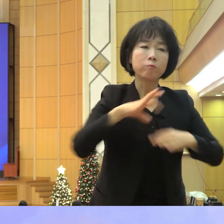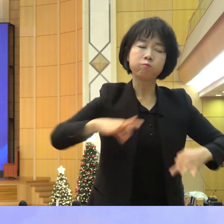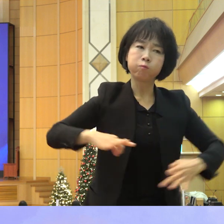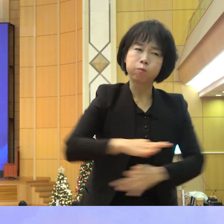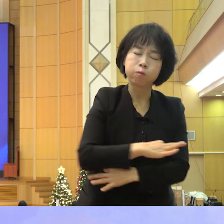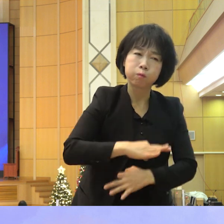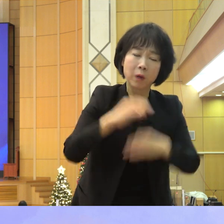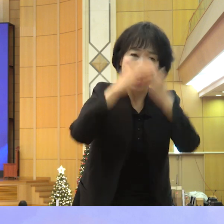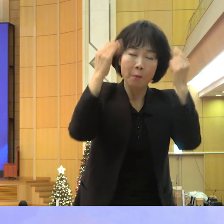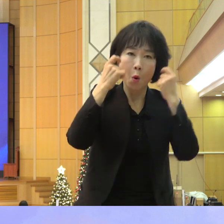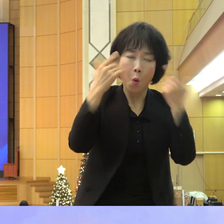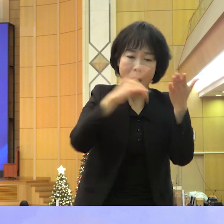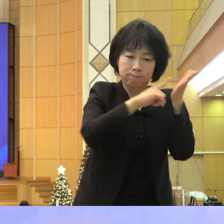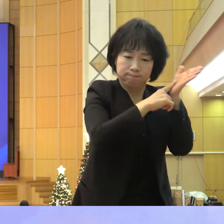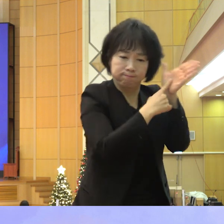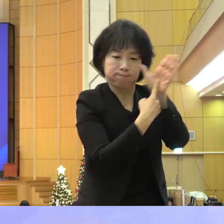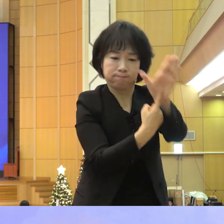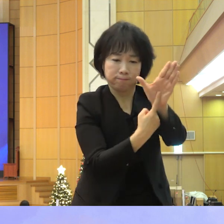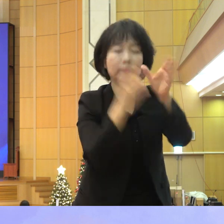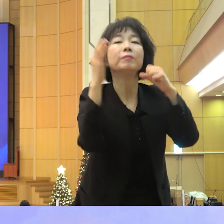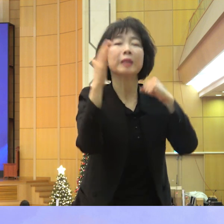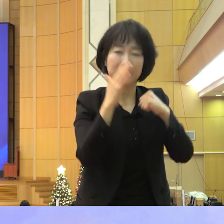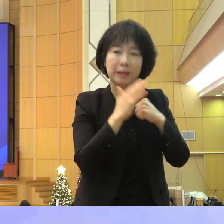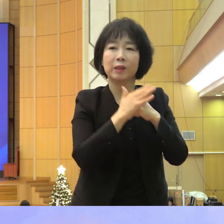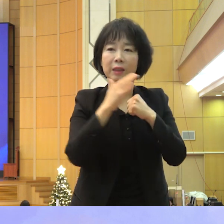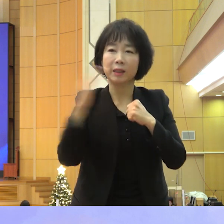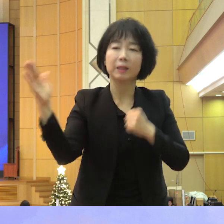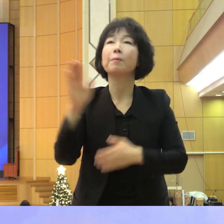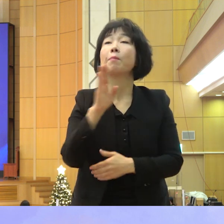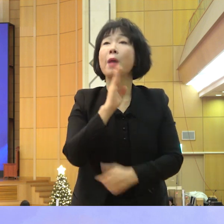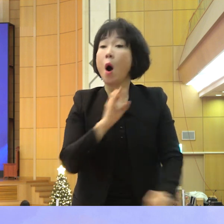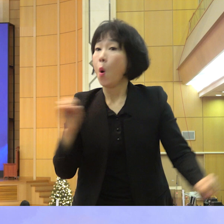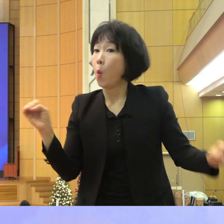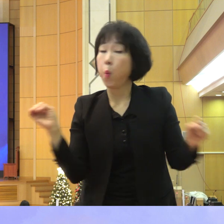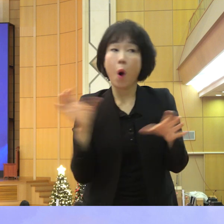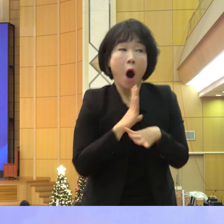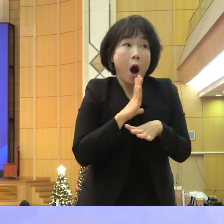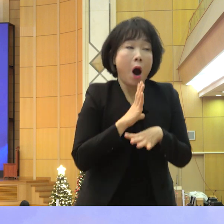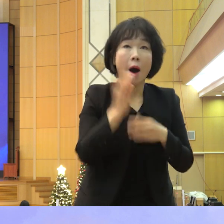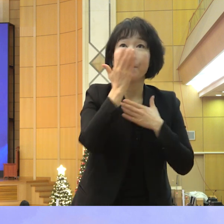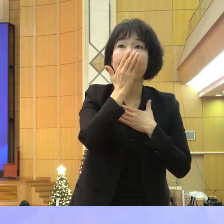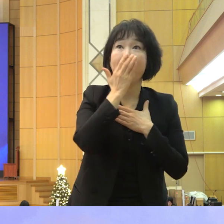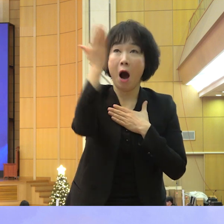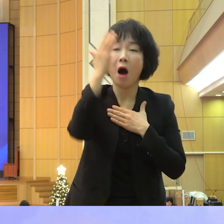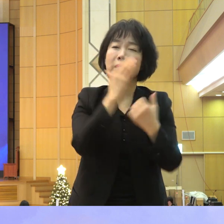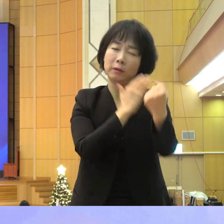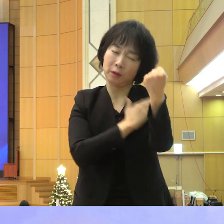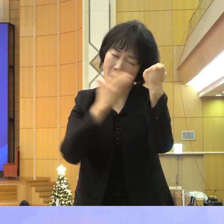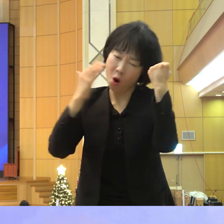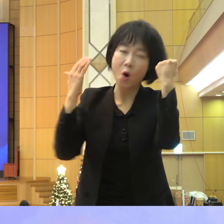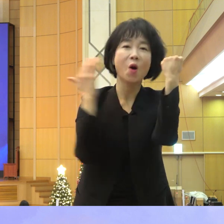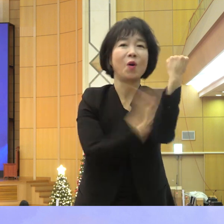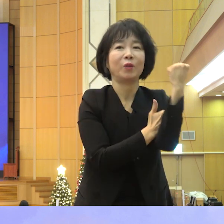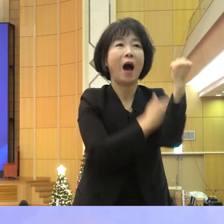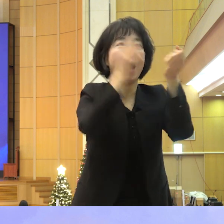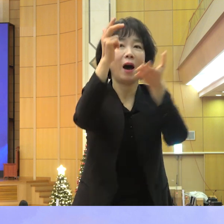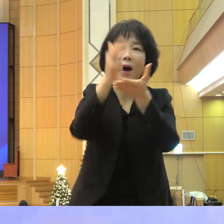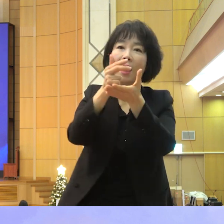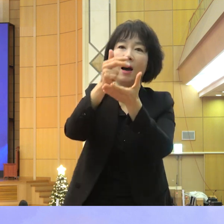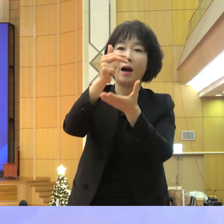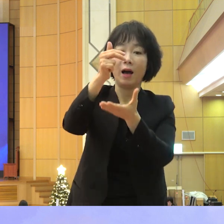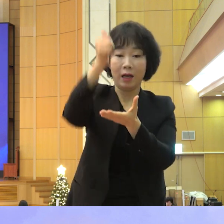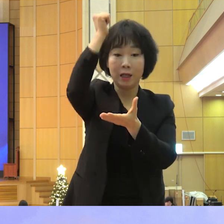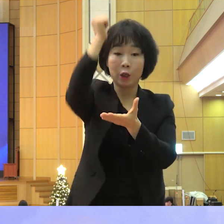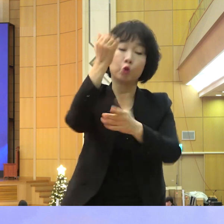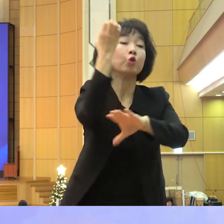보혈 부정한 모든 것 밝히시니 참 놀라운 능력. 주의 보혈